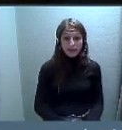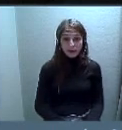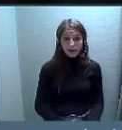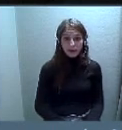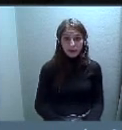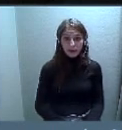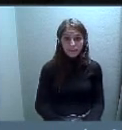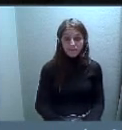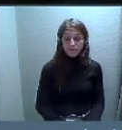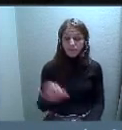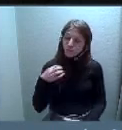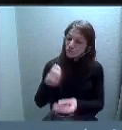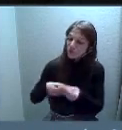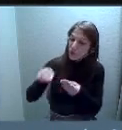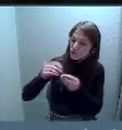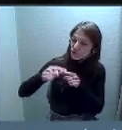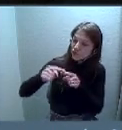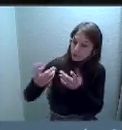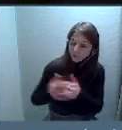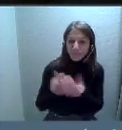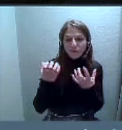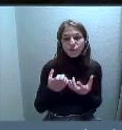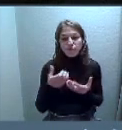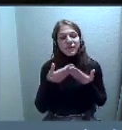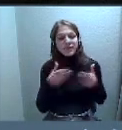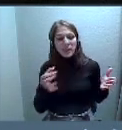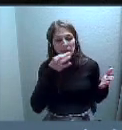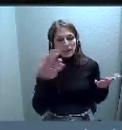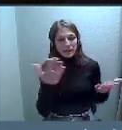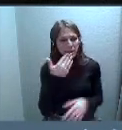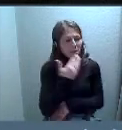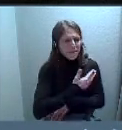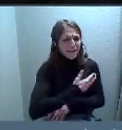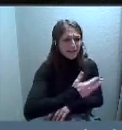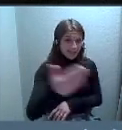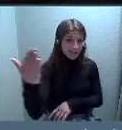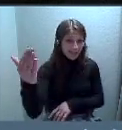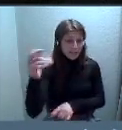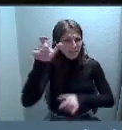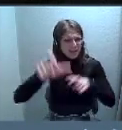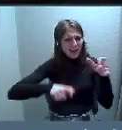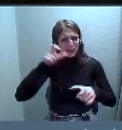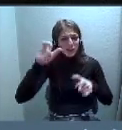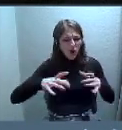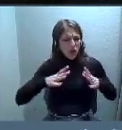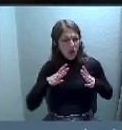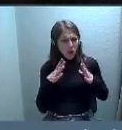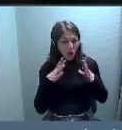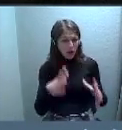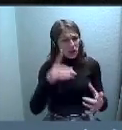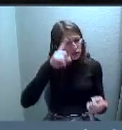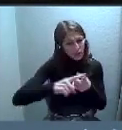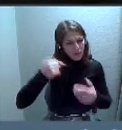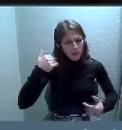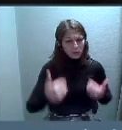Moi, je vais ajouter un mot. Je voulais simplement vous dire vraiment merci à toutes les personnes qui s'engagent justement par rapport au handicap. C'est